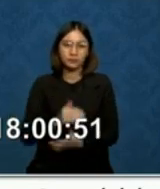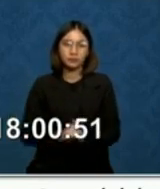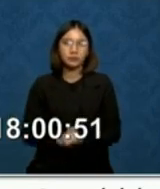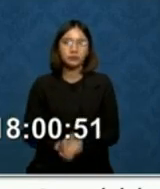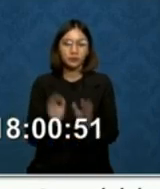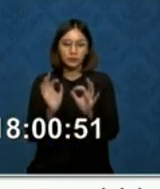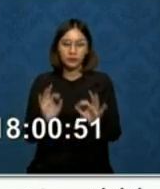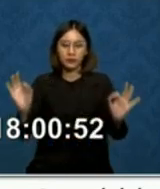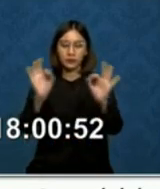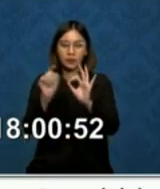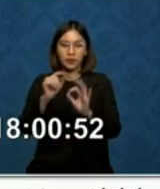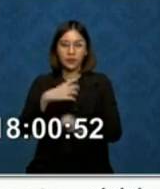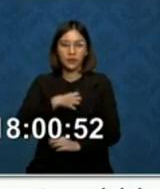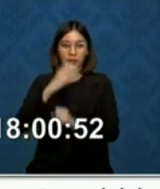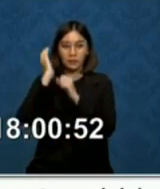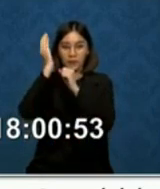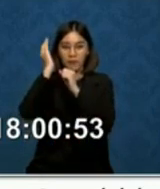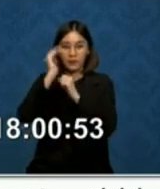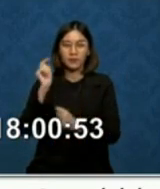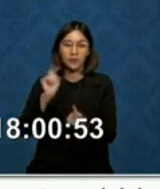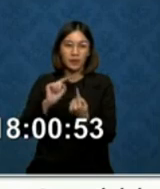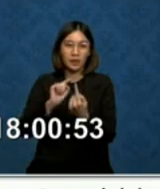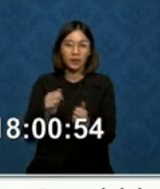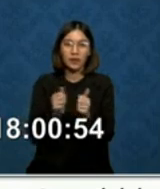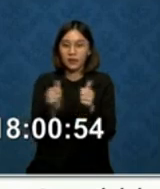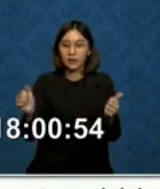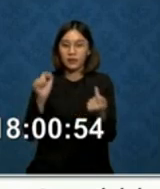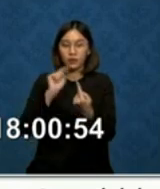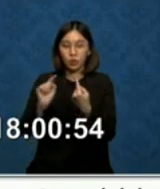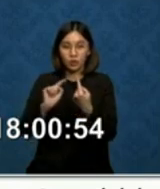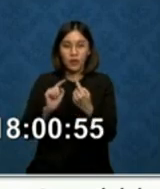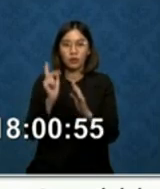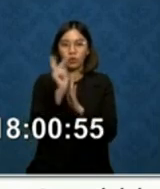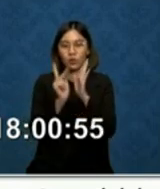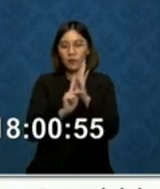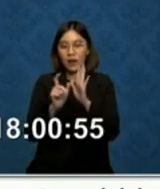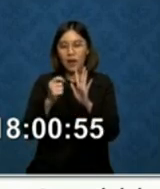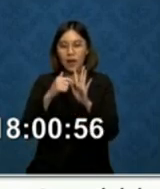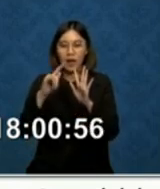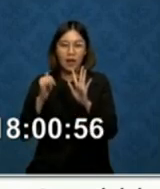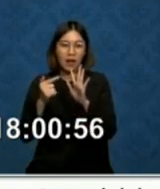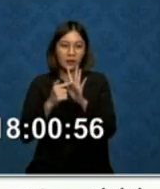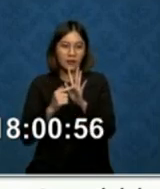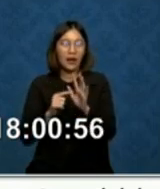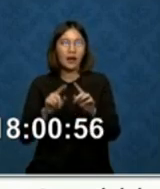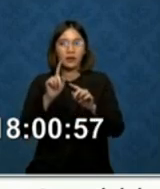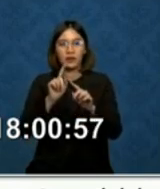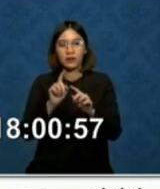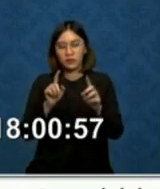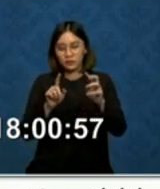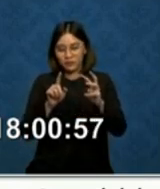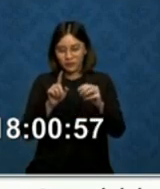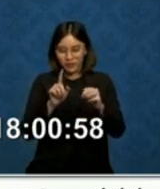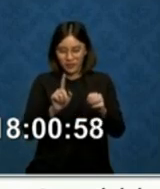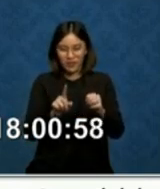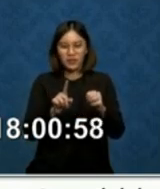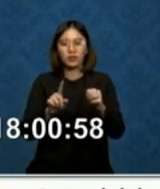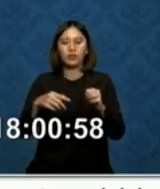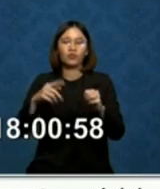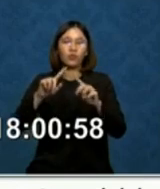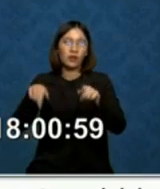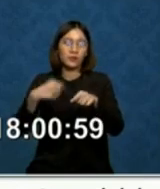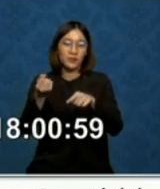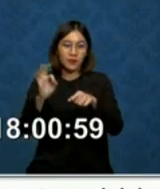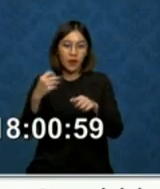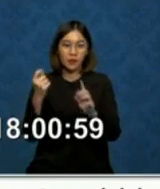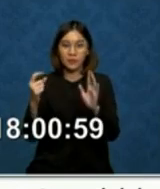ประเด็นสำคัญถัดมาที่ฉันอยากกล่าวถึงคือข้อดีของการเพิ่มประมวลกฎหมายอาญามาตรา1วงเล็บ19ให้มีการบัญญัติค